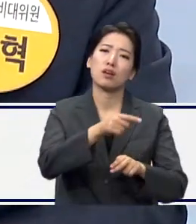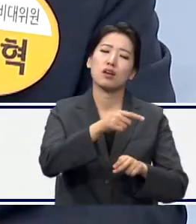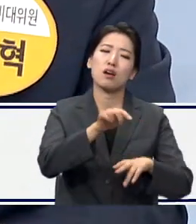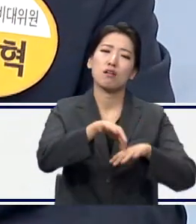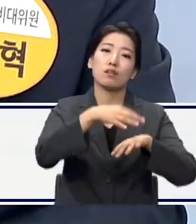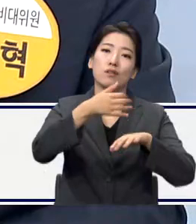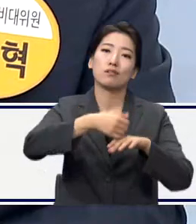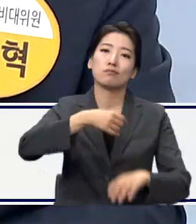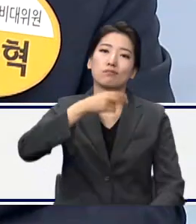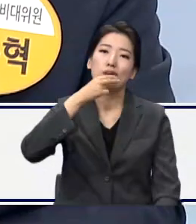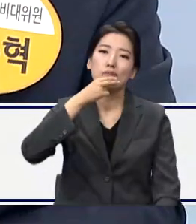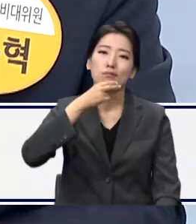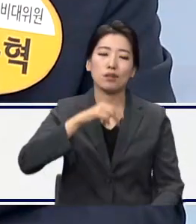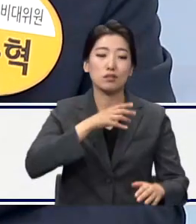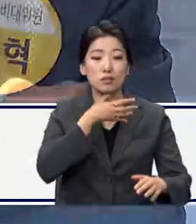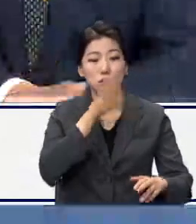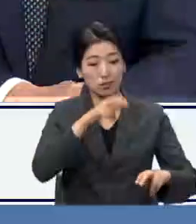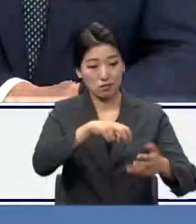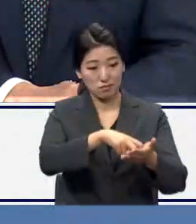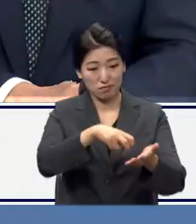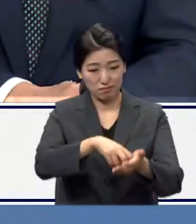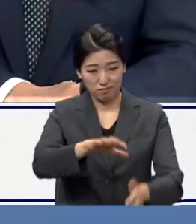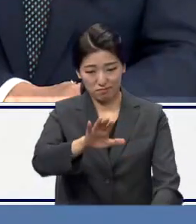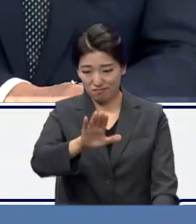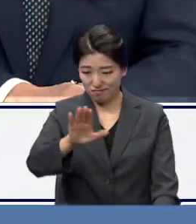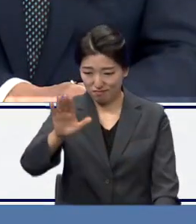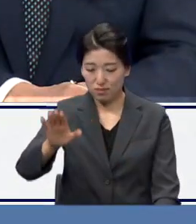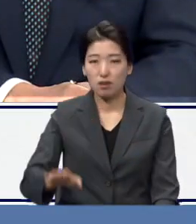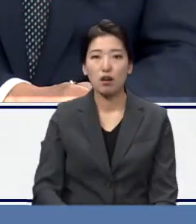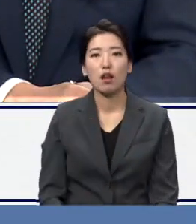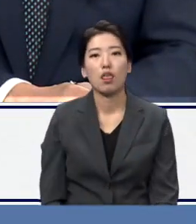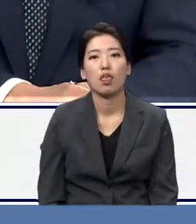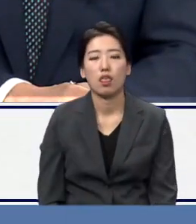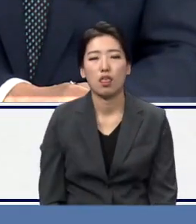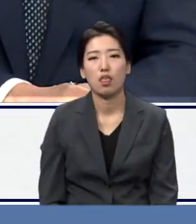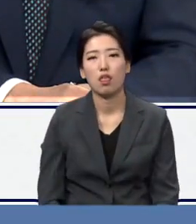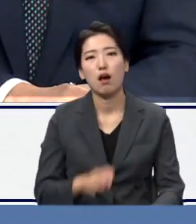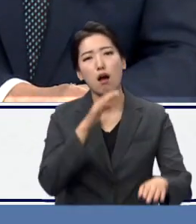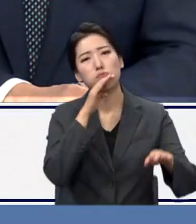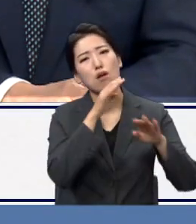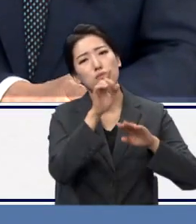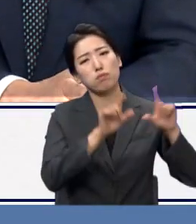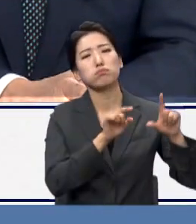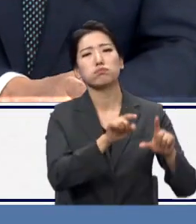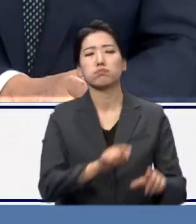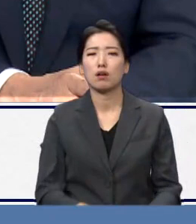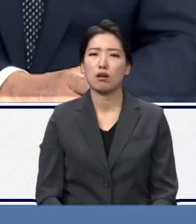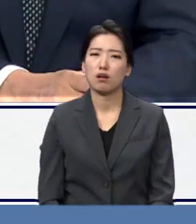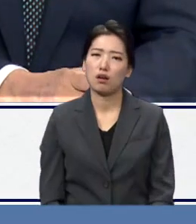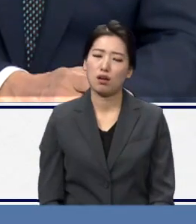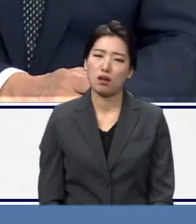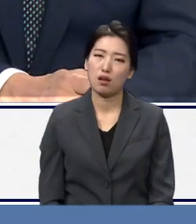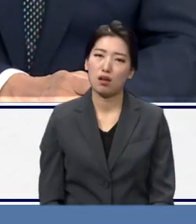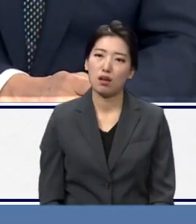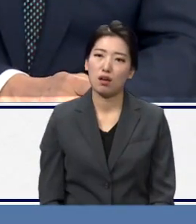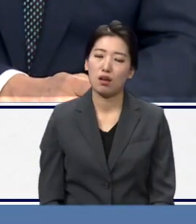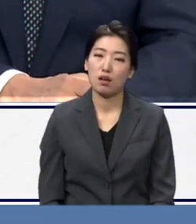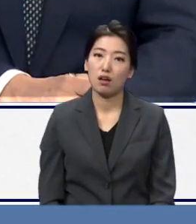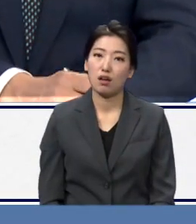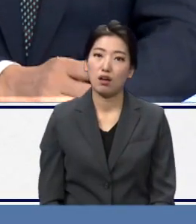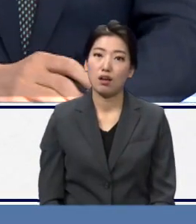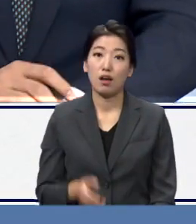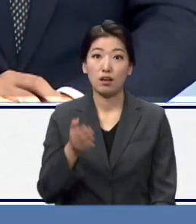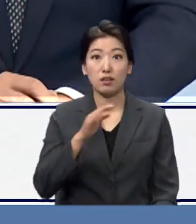왕조 그 자체입니다 더 불행한 건 아직도 그런 북한의 실체에 대해서 그것을 미화시키고 그 북한의